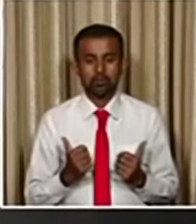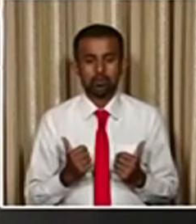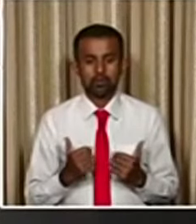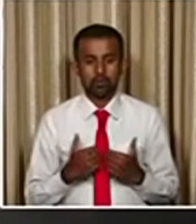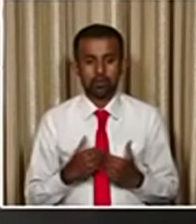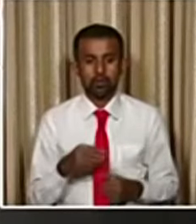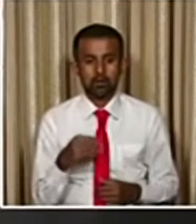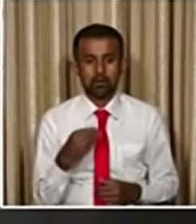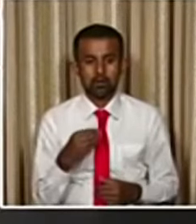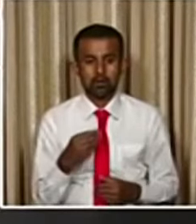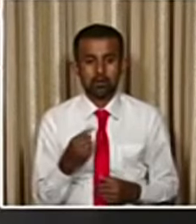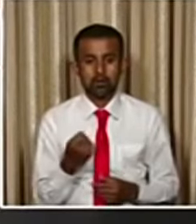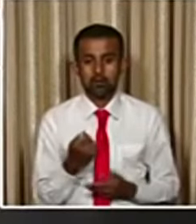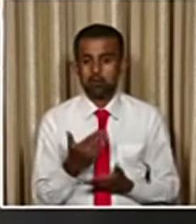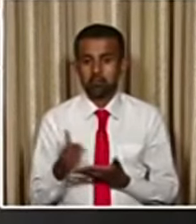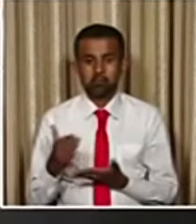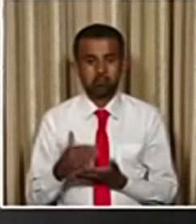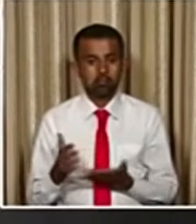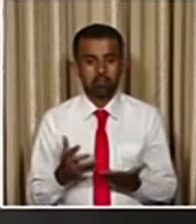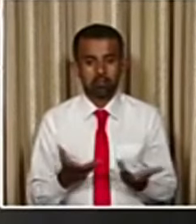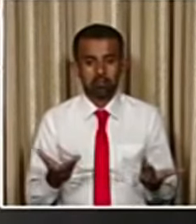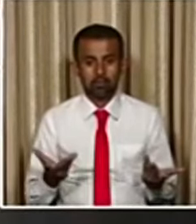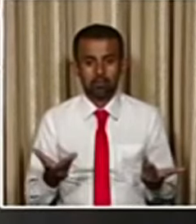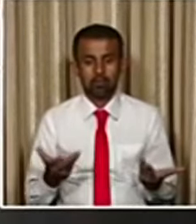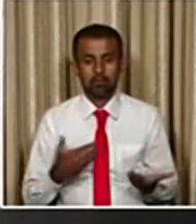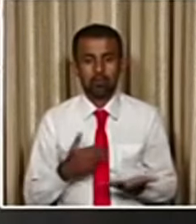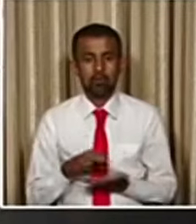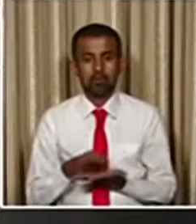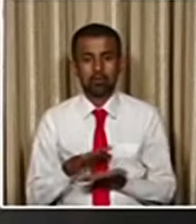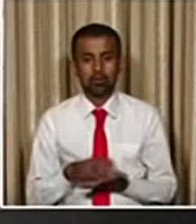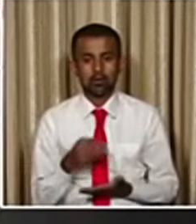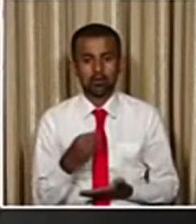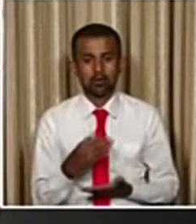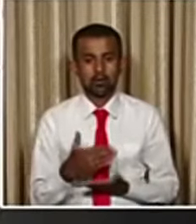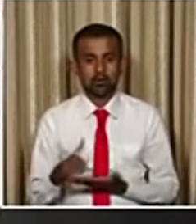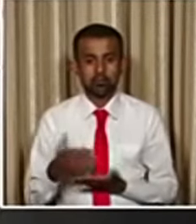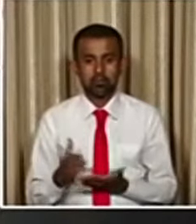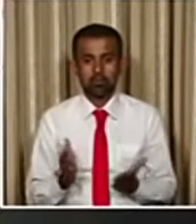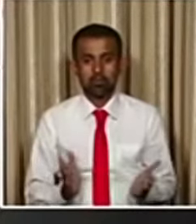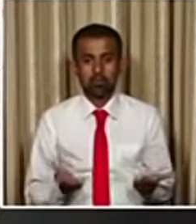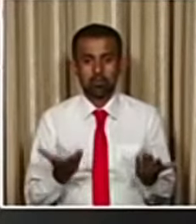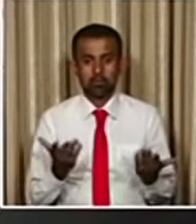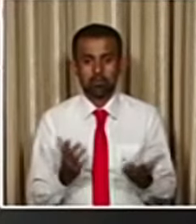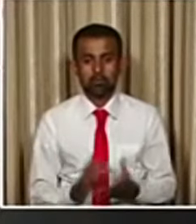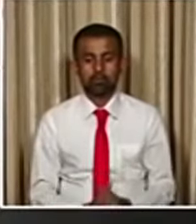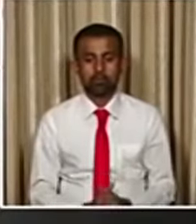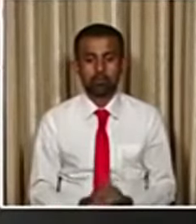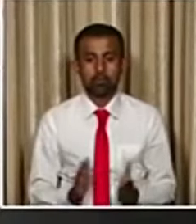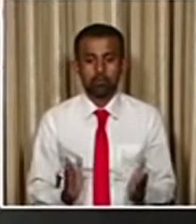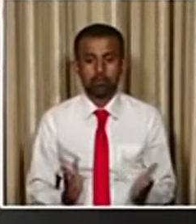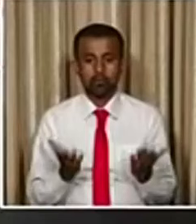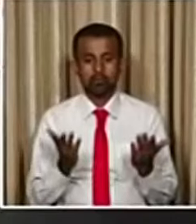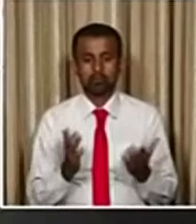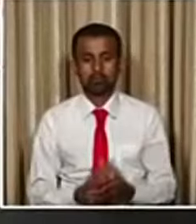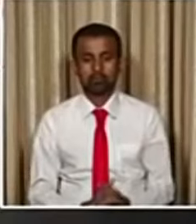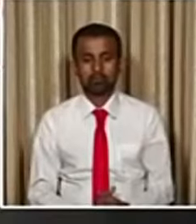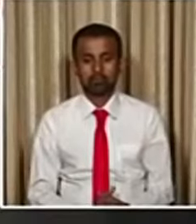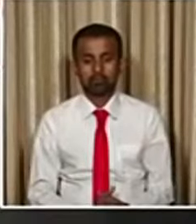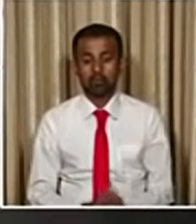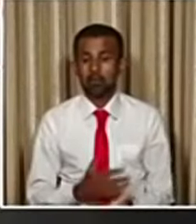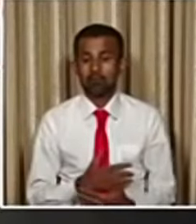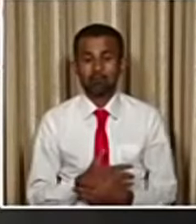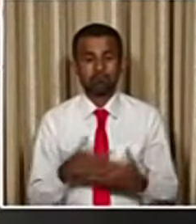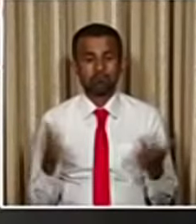ಅಪ್ಪೇ ನಯವಾರಿಕ ಗೆವನ್ ನೆತಿ ನಿಸಾ ಅಪಿ ಅನಿವಾರ್ಯಮ ನಯವಾರಿಕ ಗೆವನ್ನ ಪಟಂಗನ್ನು ಪಟಂಗನ್ನು ಕೊಟ್ಟ